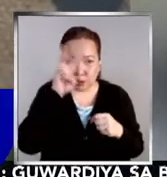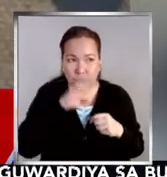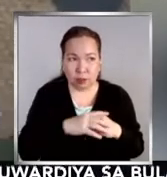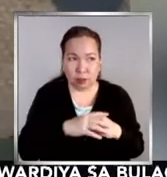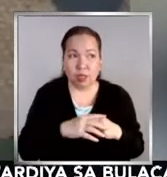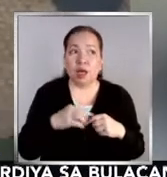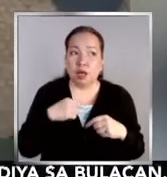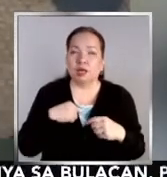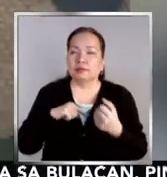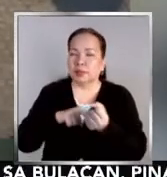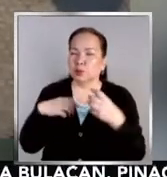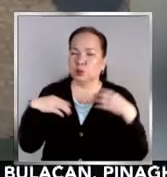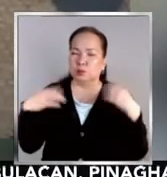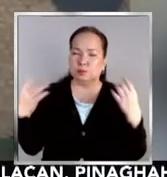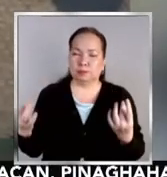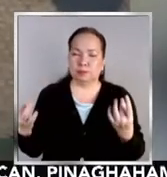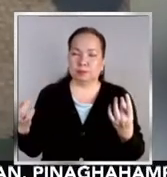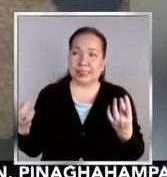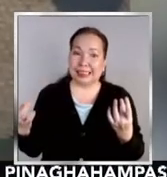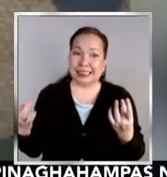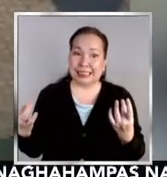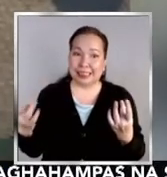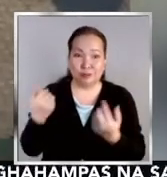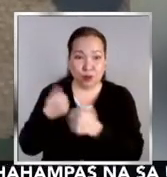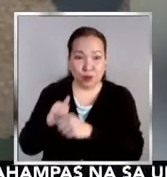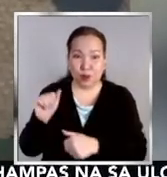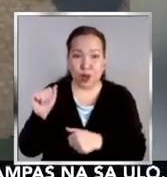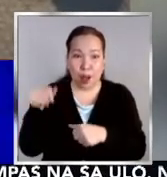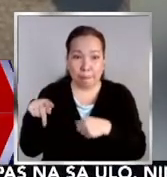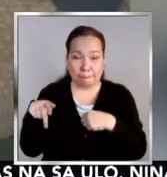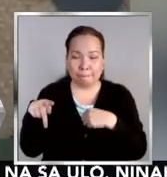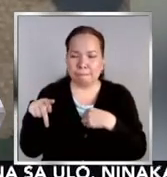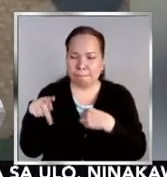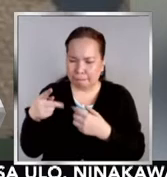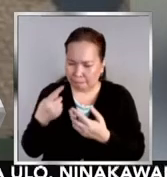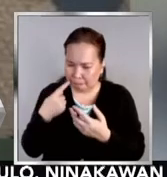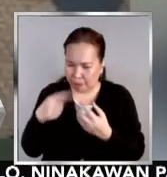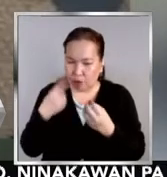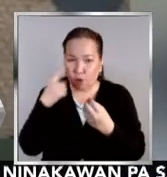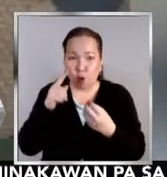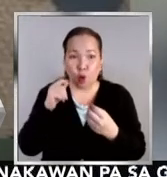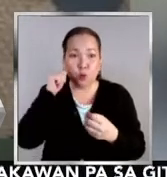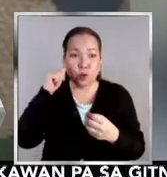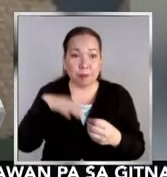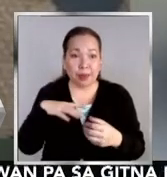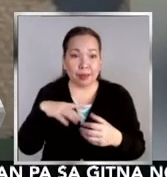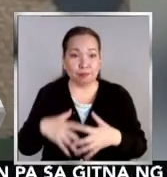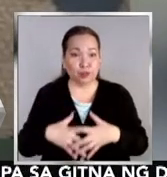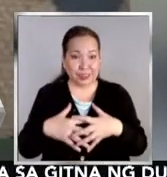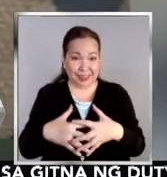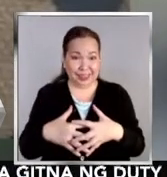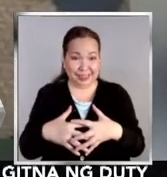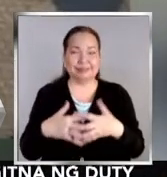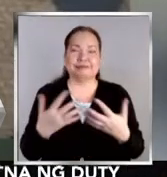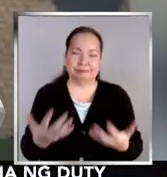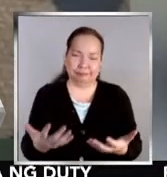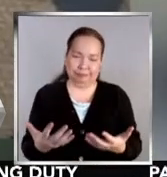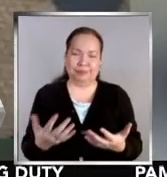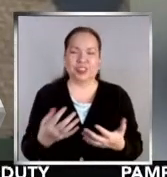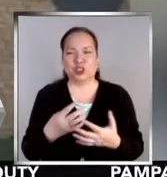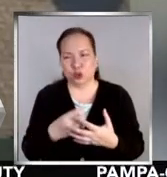meditating along with an app that's specific to pregnant women. So that helped a